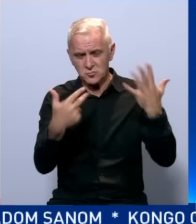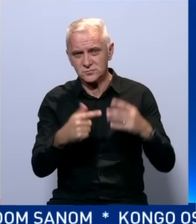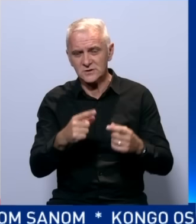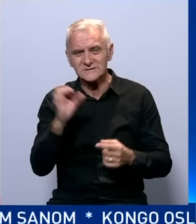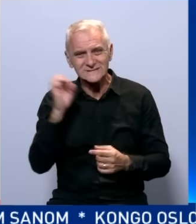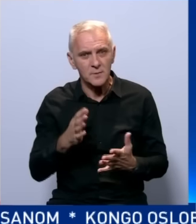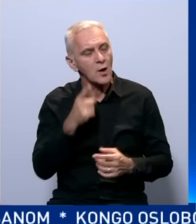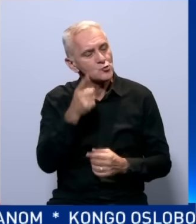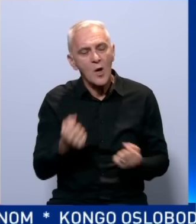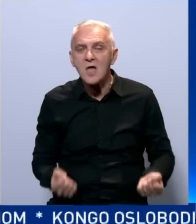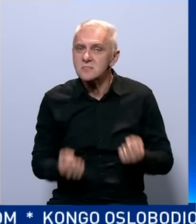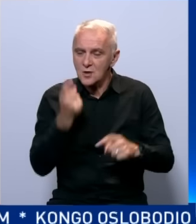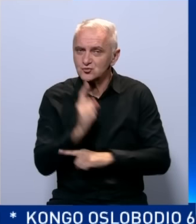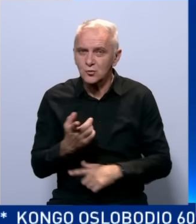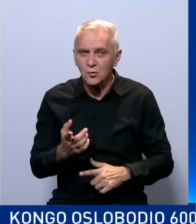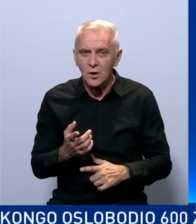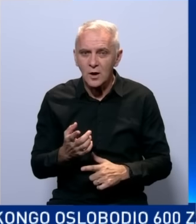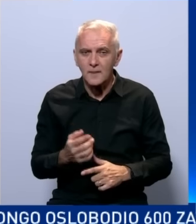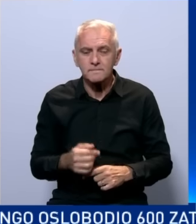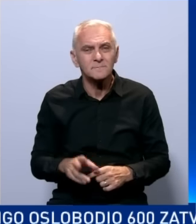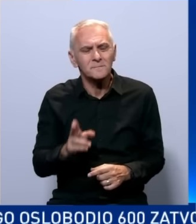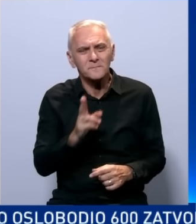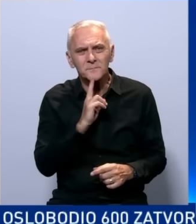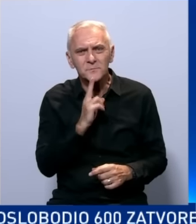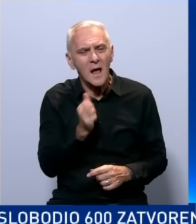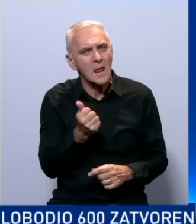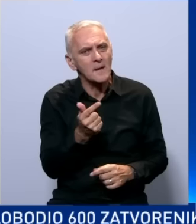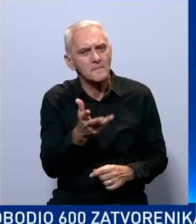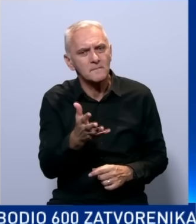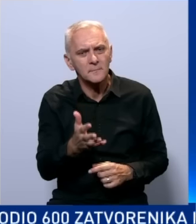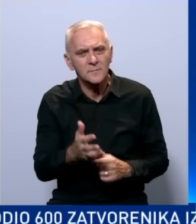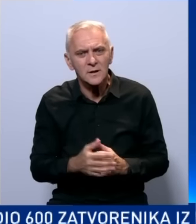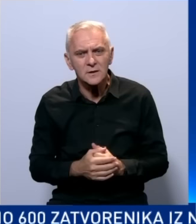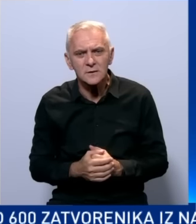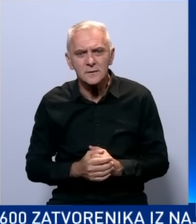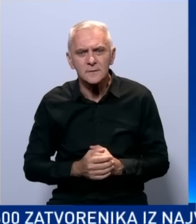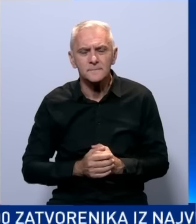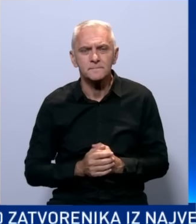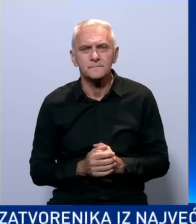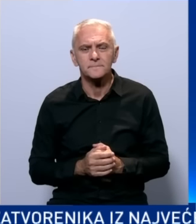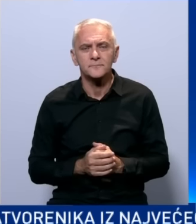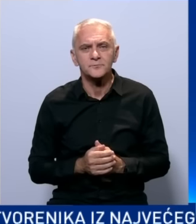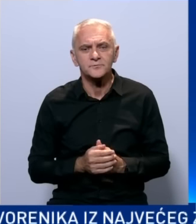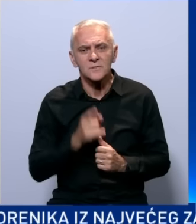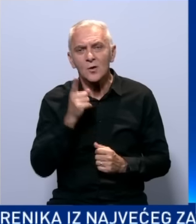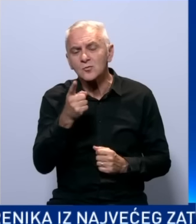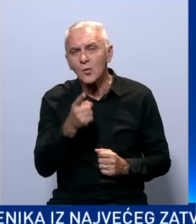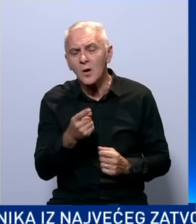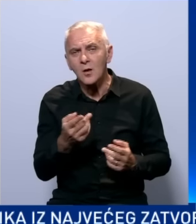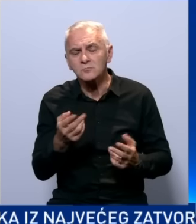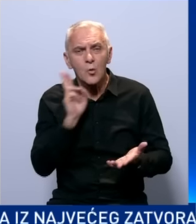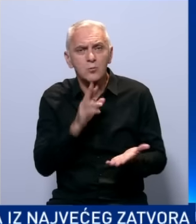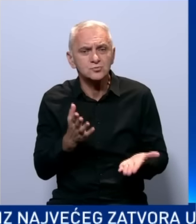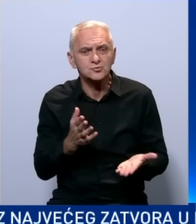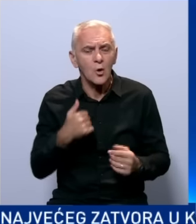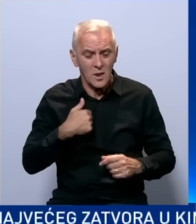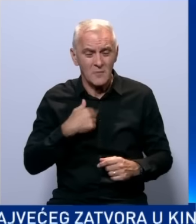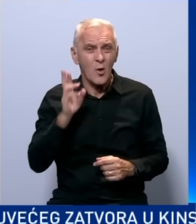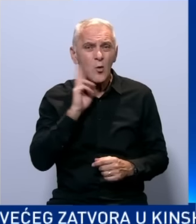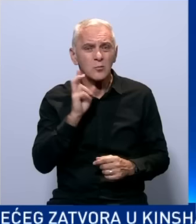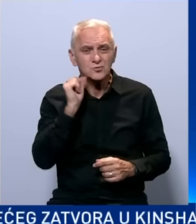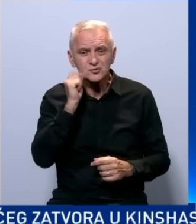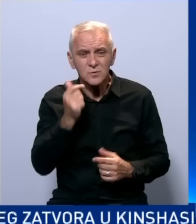to jako teška odluka. Veoma mali broj je avantrističkog duha, tako da njima to izgleda sasvim obično, nama običnim ljudima